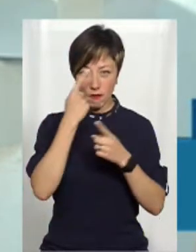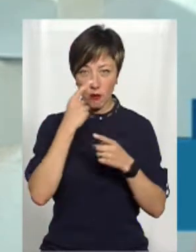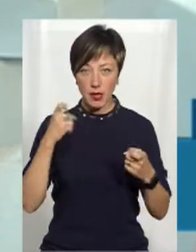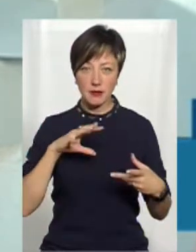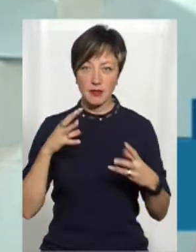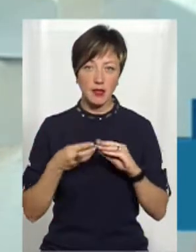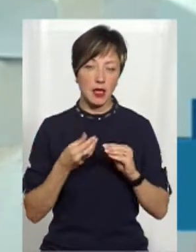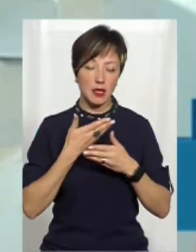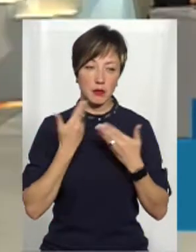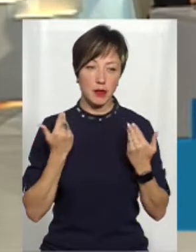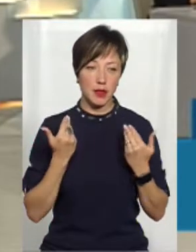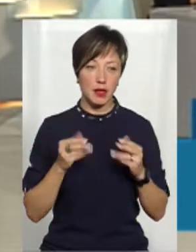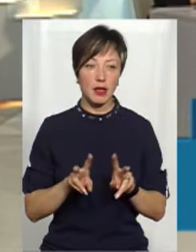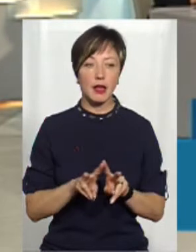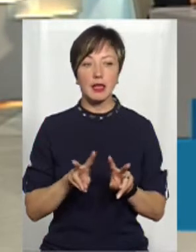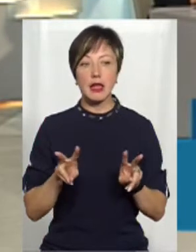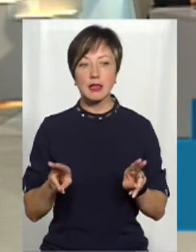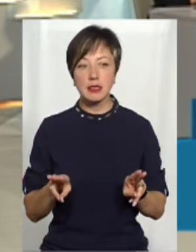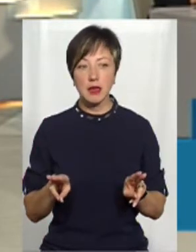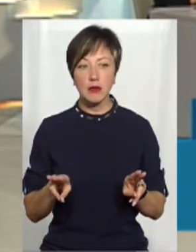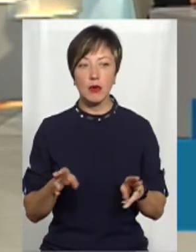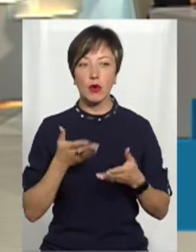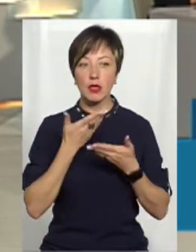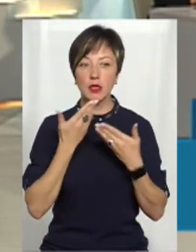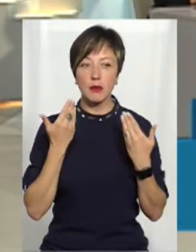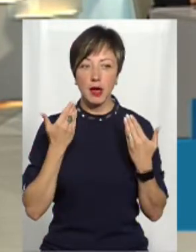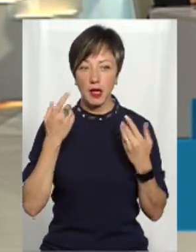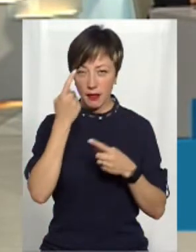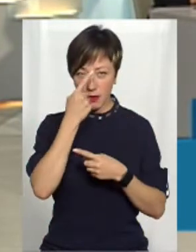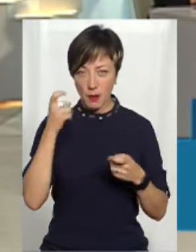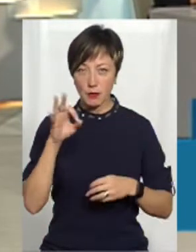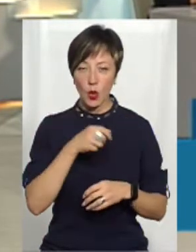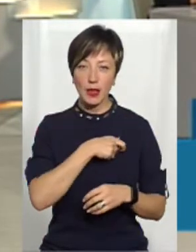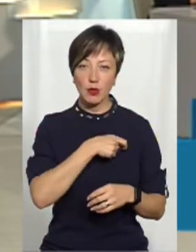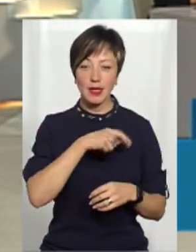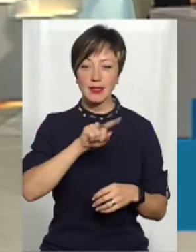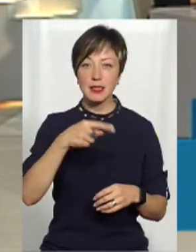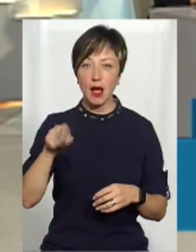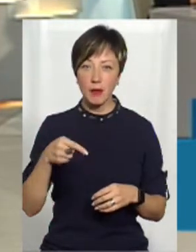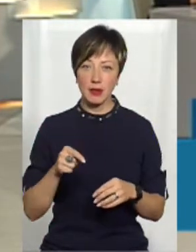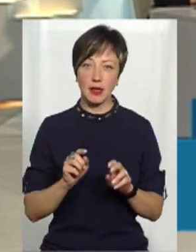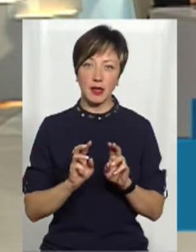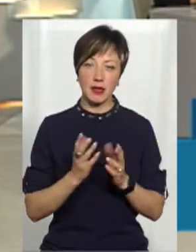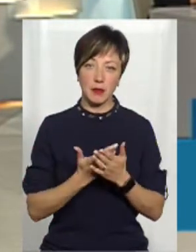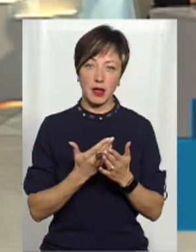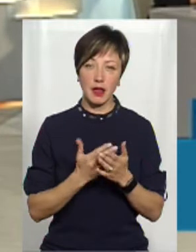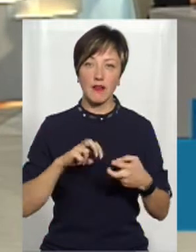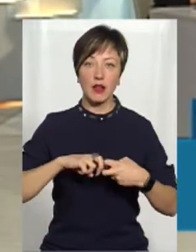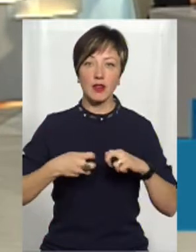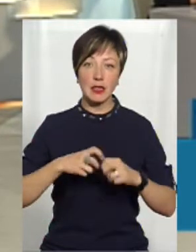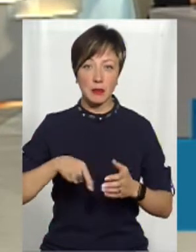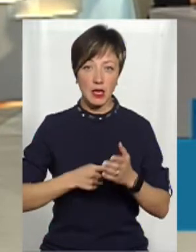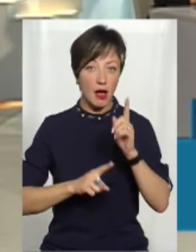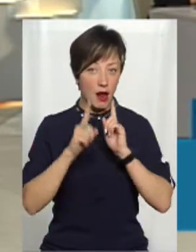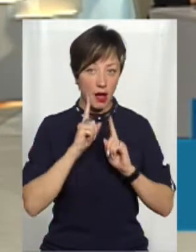в звітах немає. Так само немає інформації про депутатські запити в профайлах депутатів. От, наприклад, Івано-Франківська